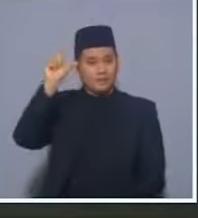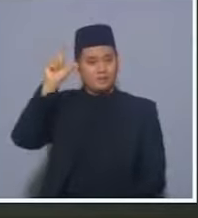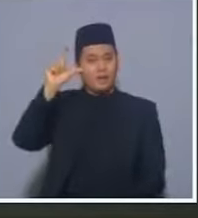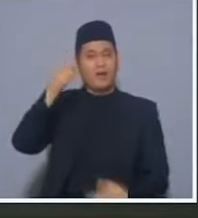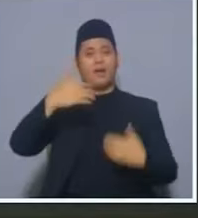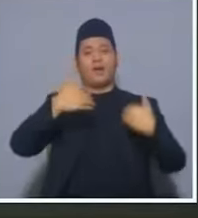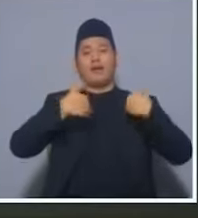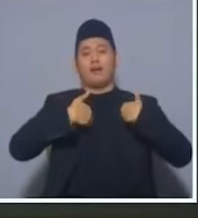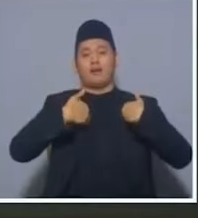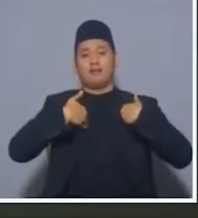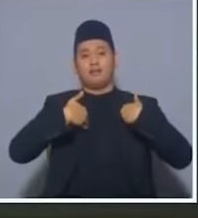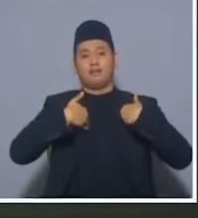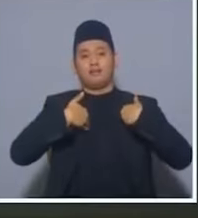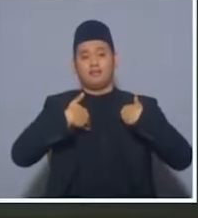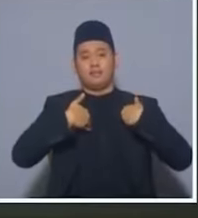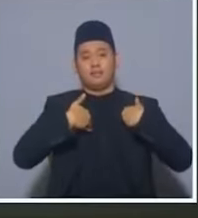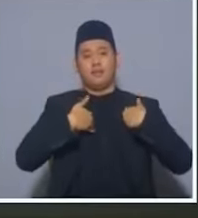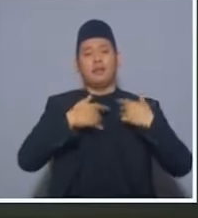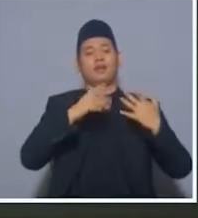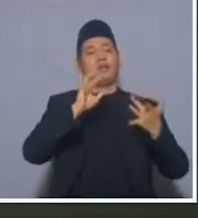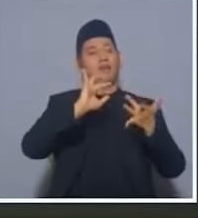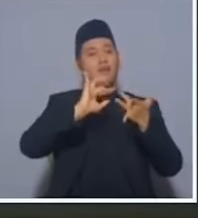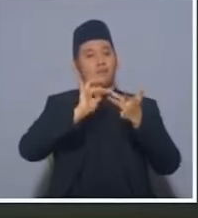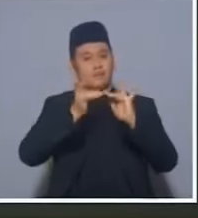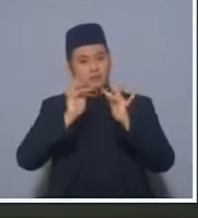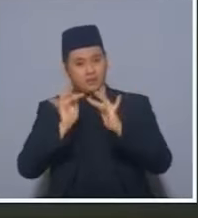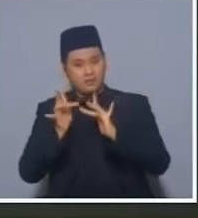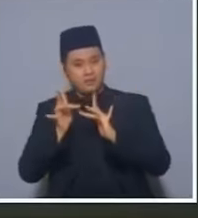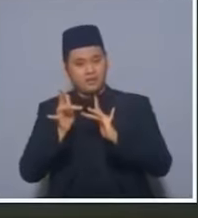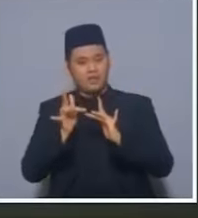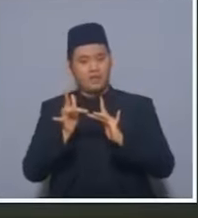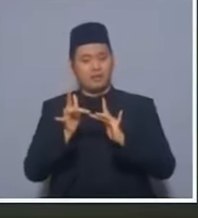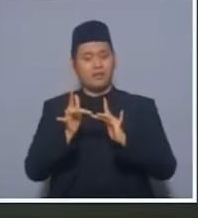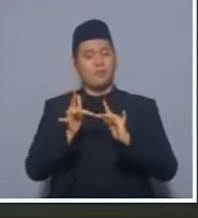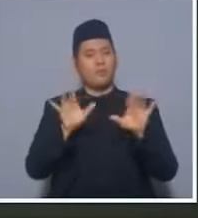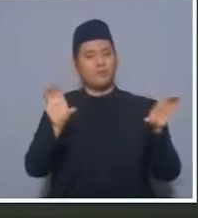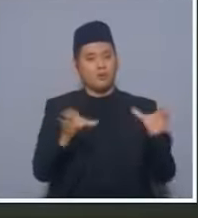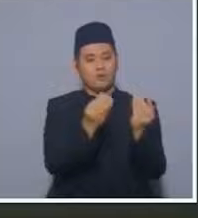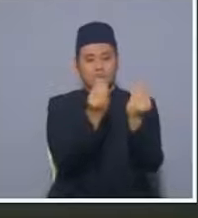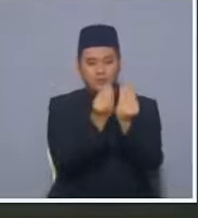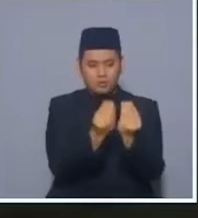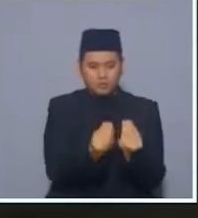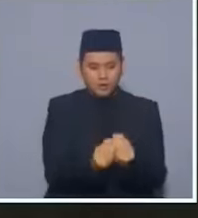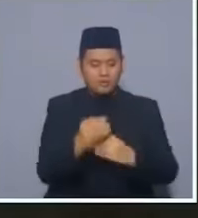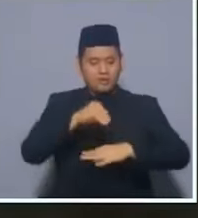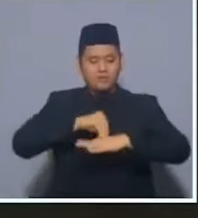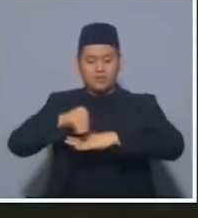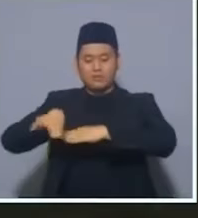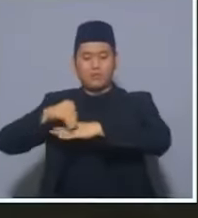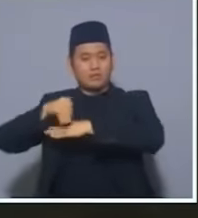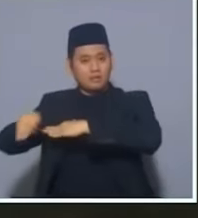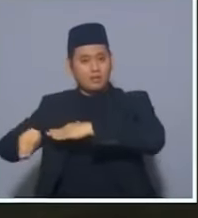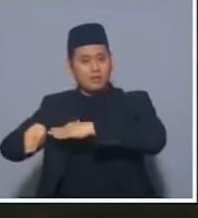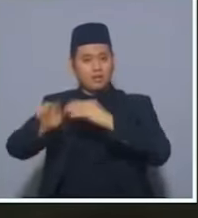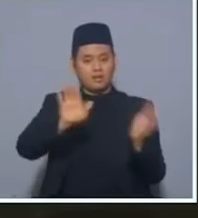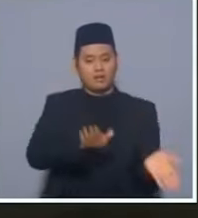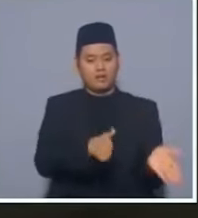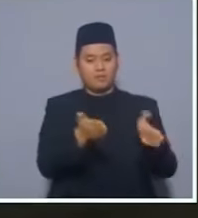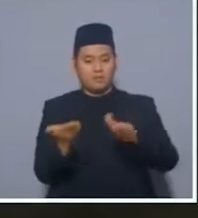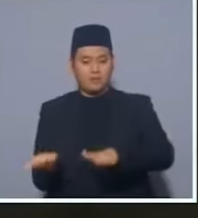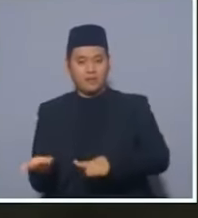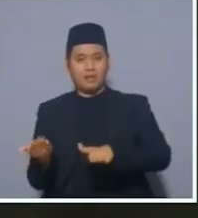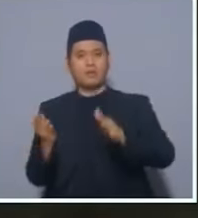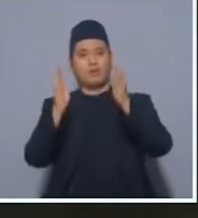Worldometer, yang di mana mereka membuat pengiraan tentang jumlah jangkitan dan kematian kerana COVID di seluruh